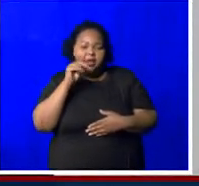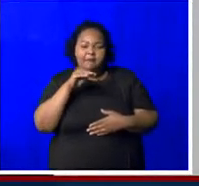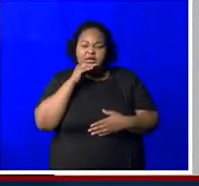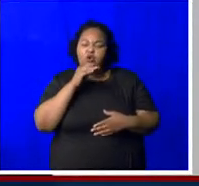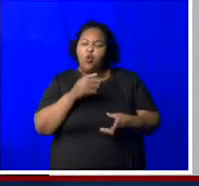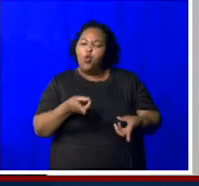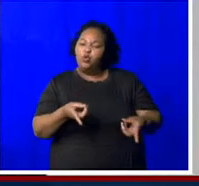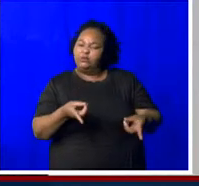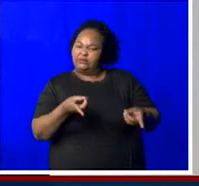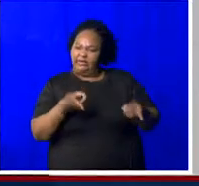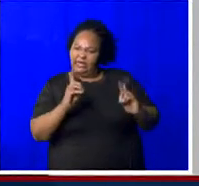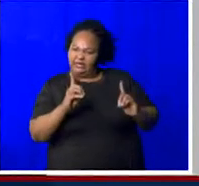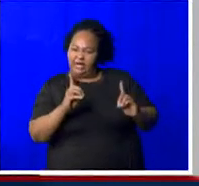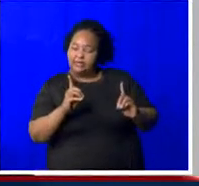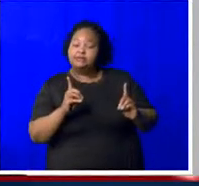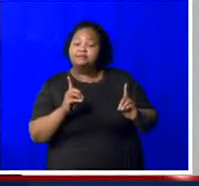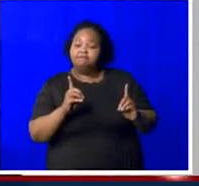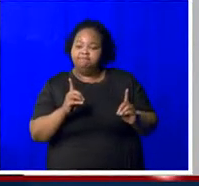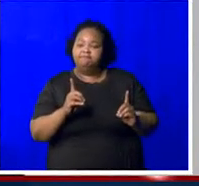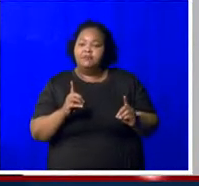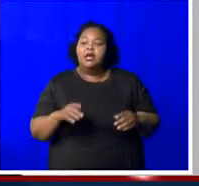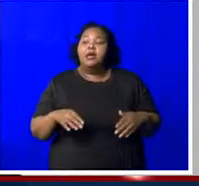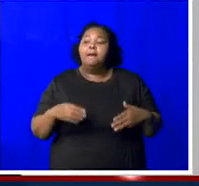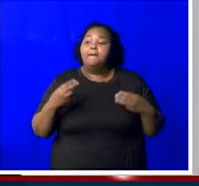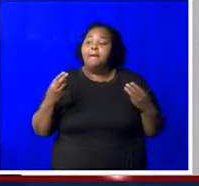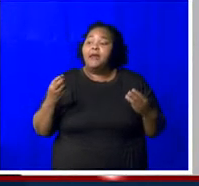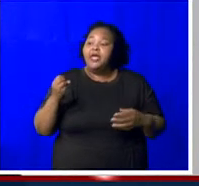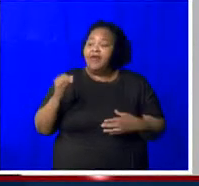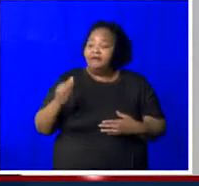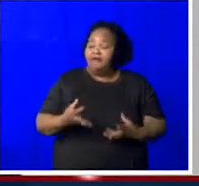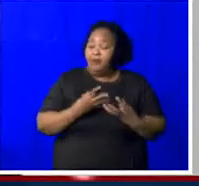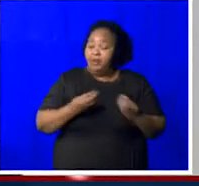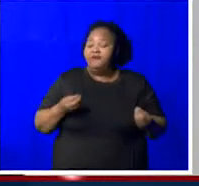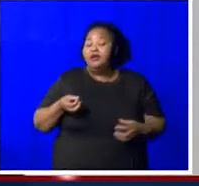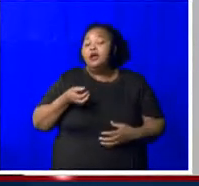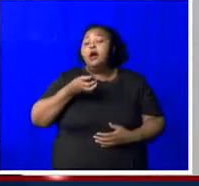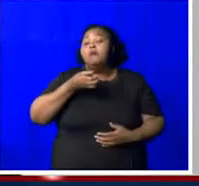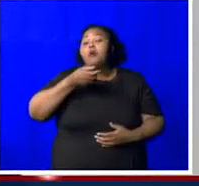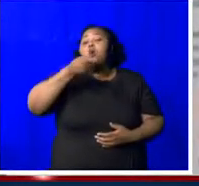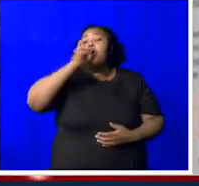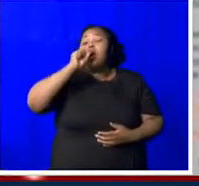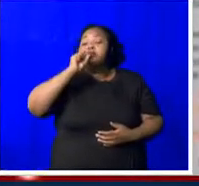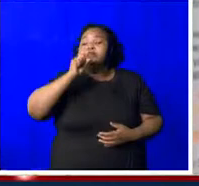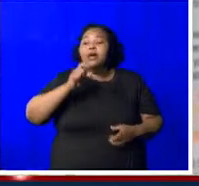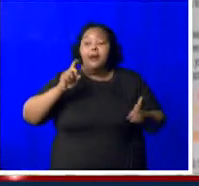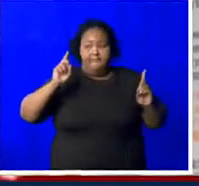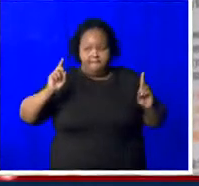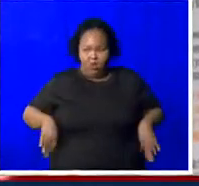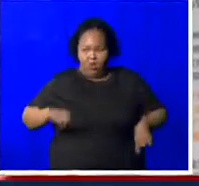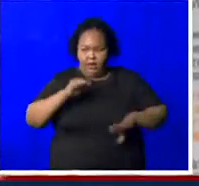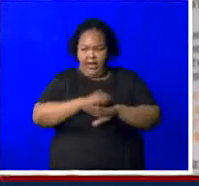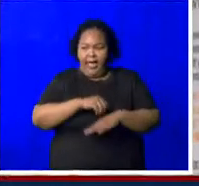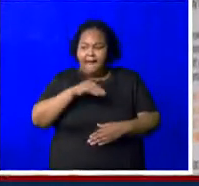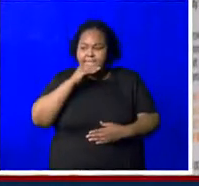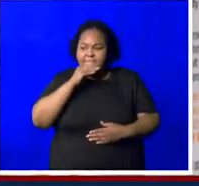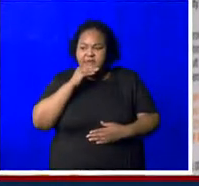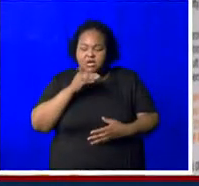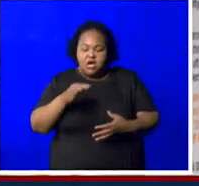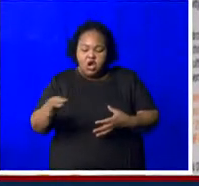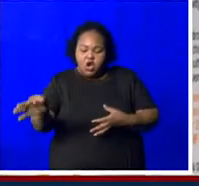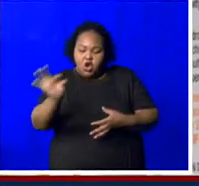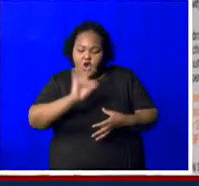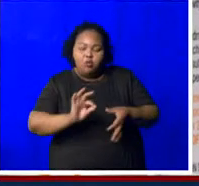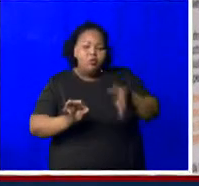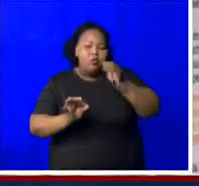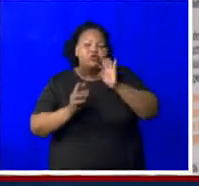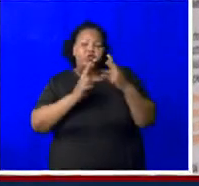bungodi nekufa lo muthi lona ke ngilo muthi webantwana lesithi benylin cough syrup shot